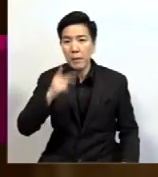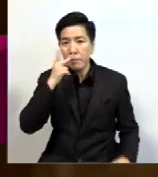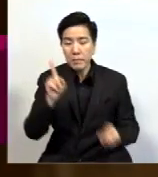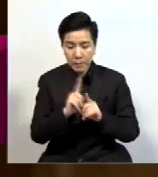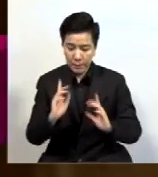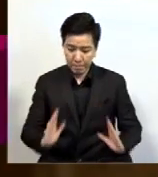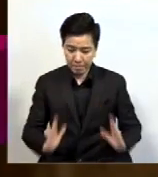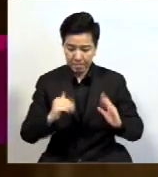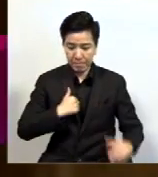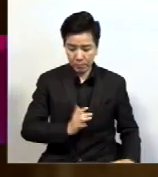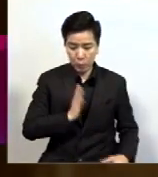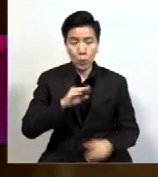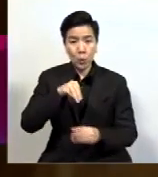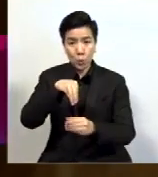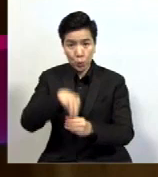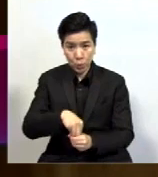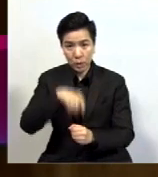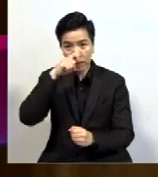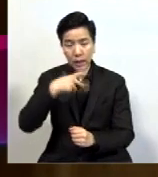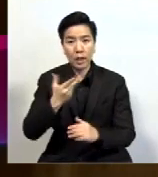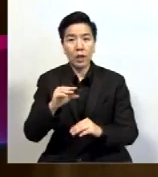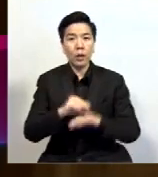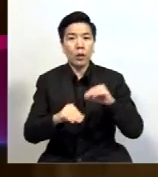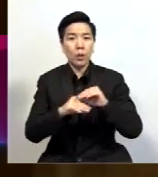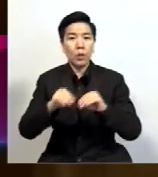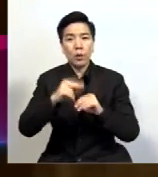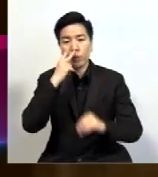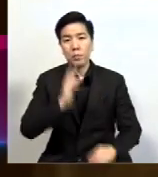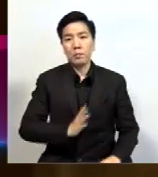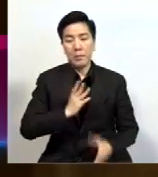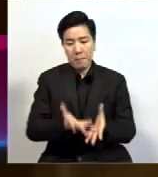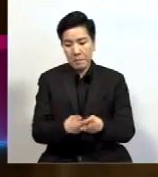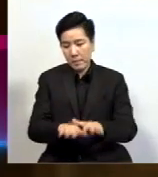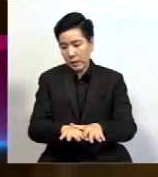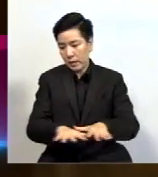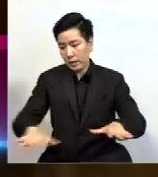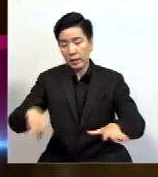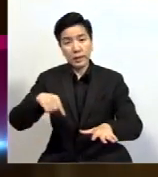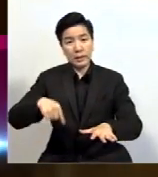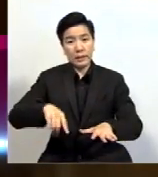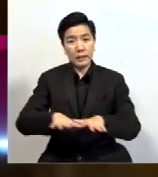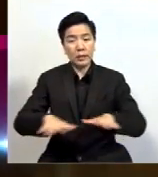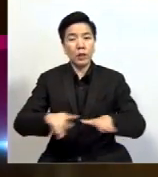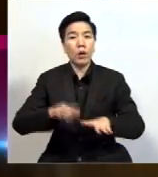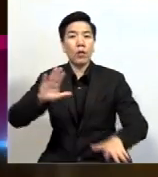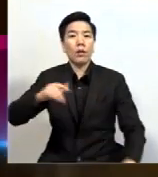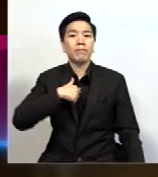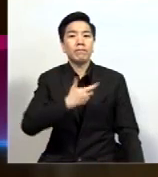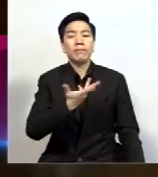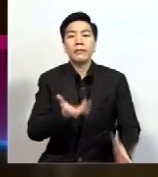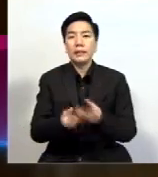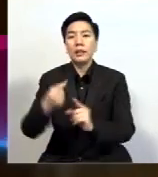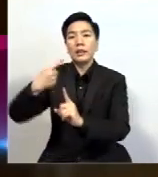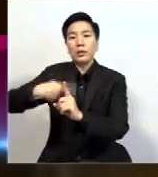านนะให้คงอยู่คู่แผ่นดินอยู่ภายใต้โครงการแสงภาคภูมิเป็นที่ดินราชพัสดุนะครับเช่า